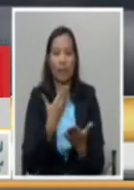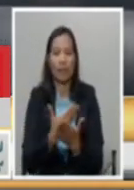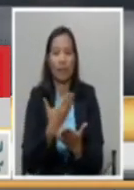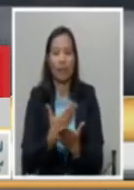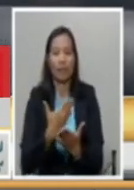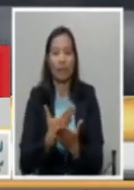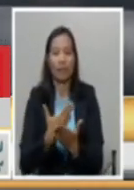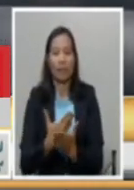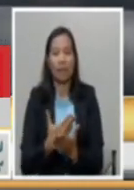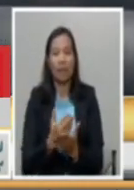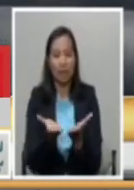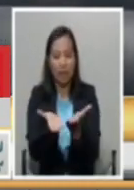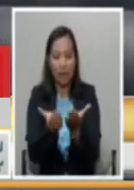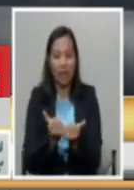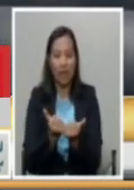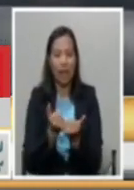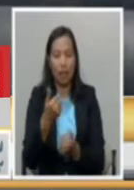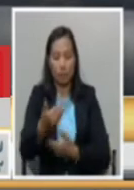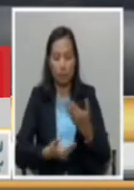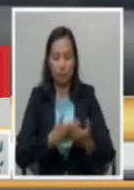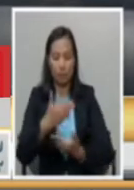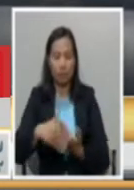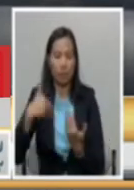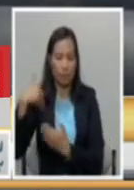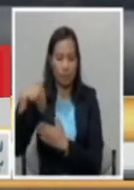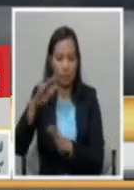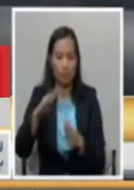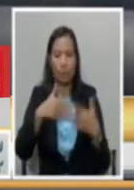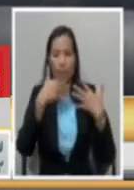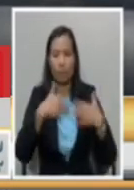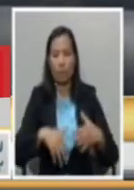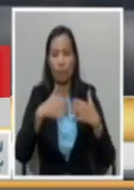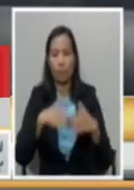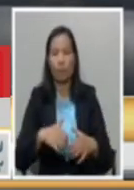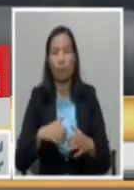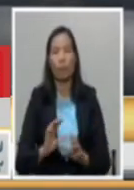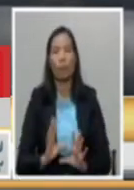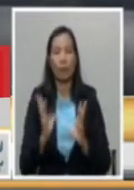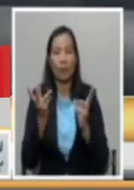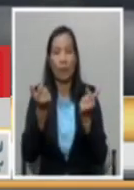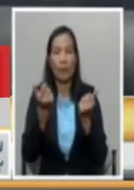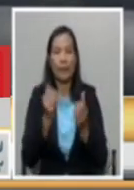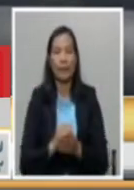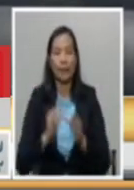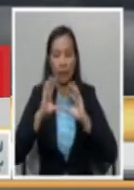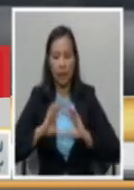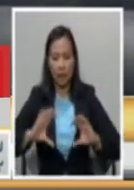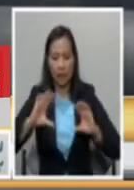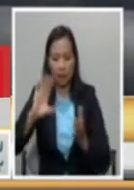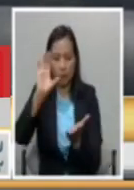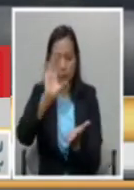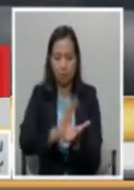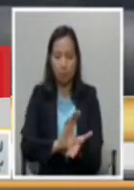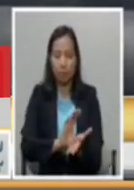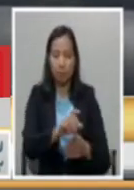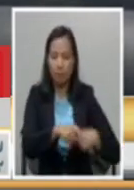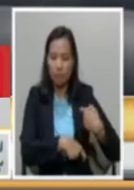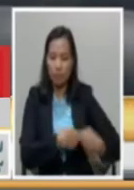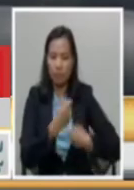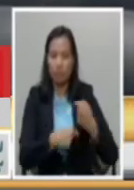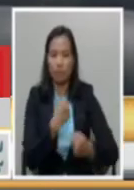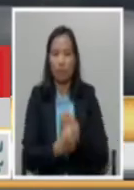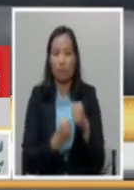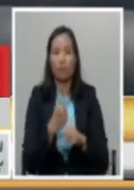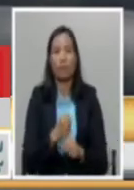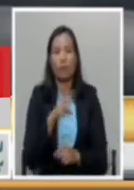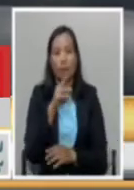ศที่เราได้จากการขายสินค้าและภาคการผลิตนั้นมันหายไปรัฐบาลตั้งงบประมาณรายจ่ายประจำปี 3.2 ล้านล้